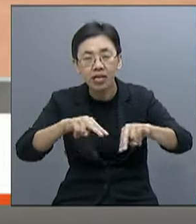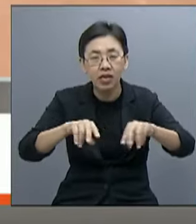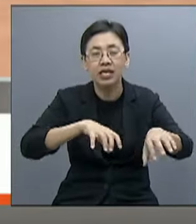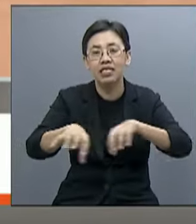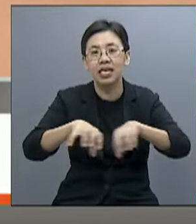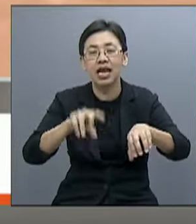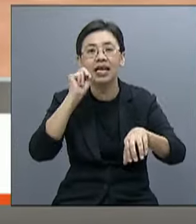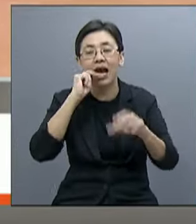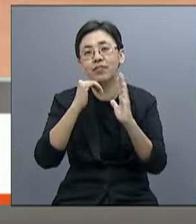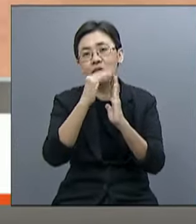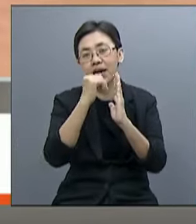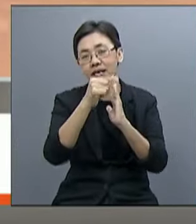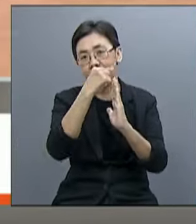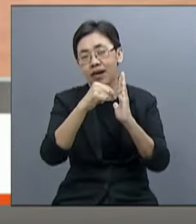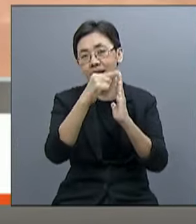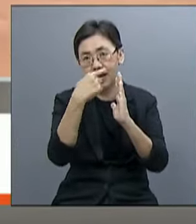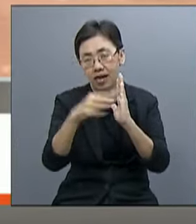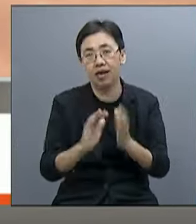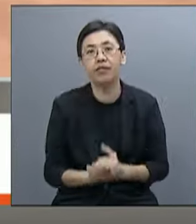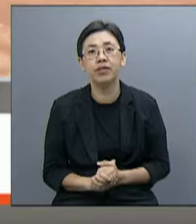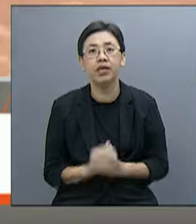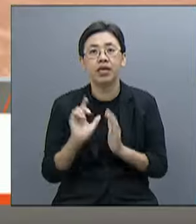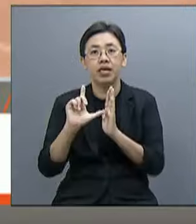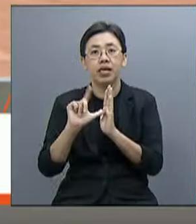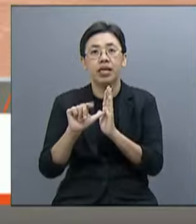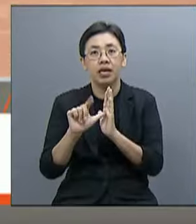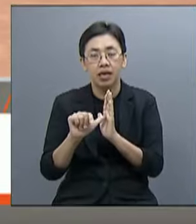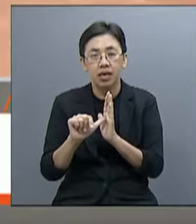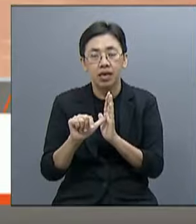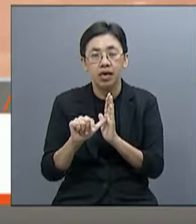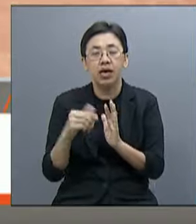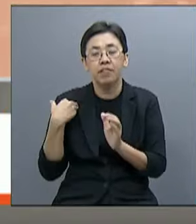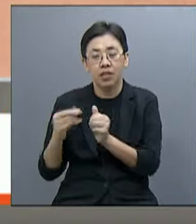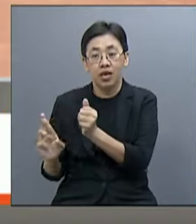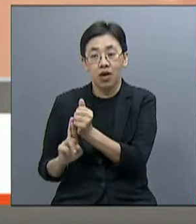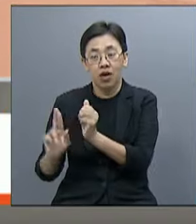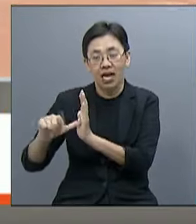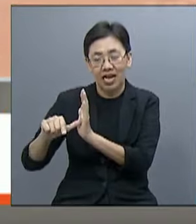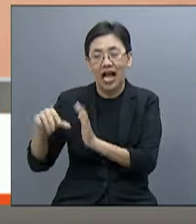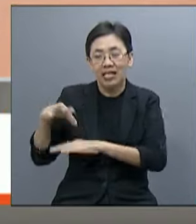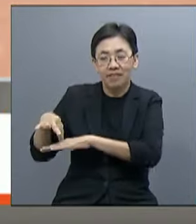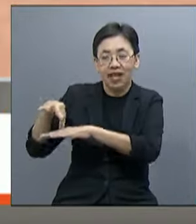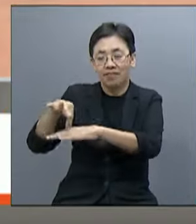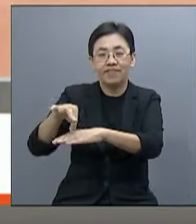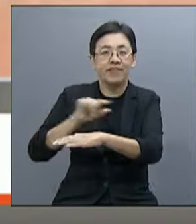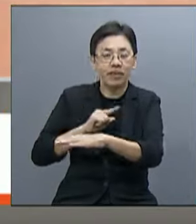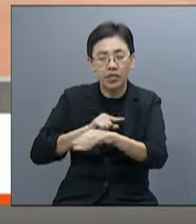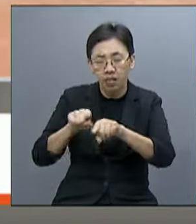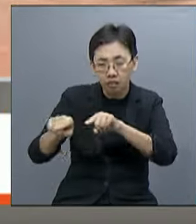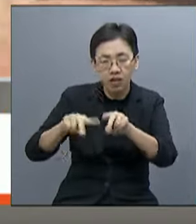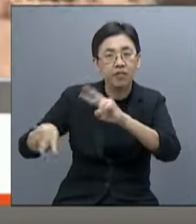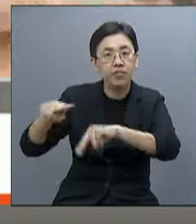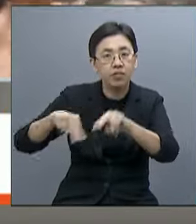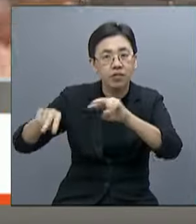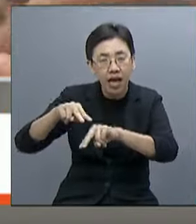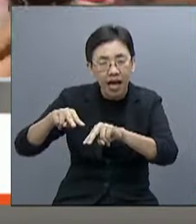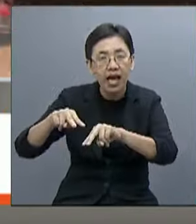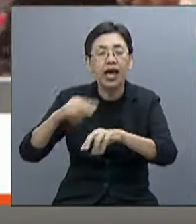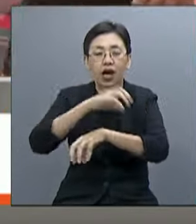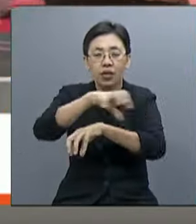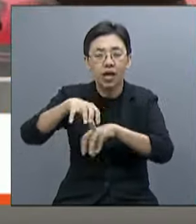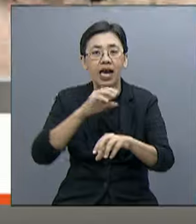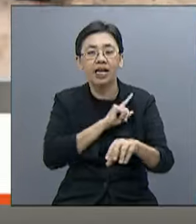นแล้วนะครับอันนี้ก็ทางท่านเลขาธิการก็ได้ตั้งรองเลขาธิการไปนะฮะเพื่อกำกับดูแลหน่วยงานที่เกี่ยวข้องกับด้าน